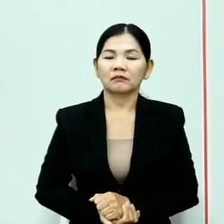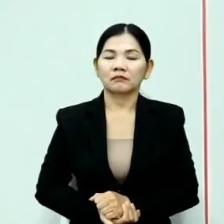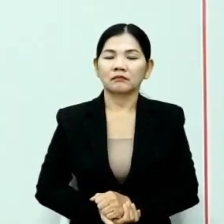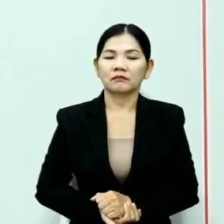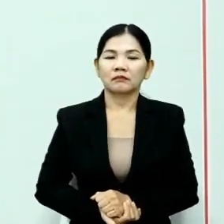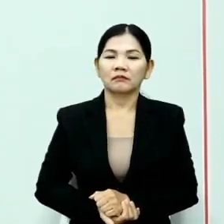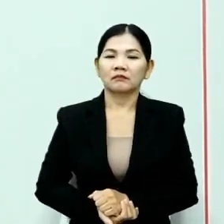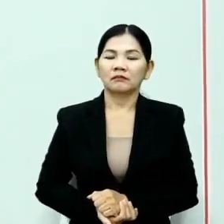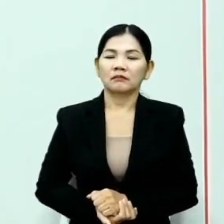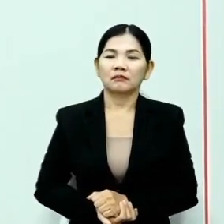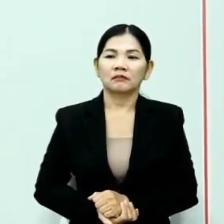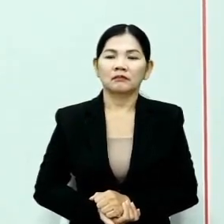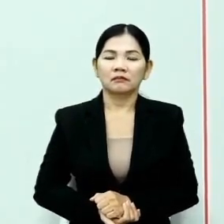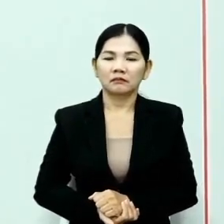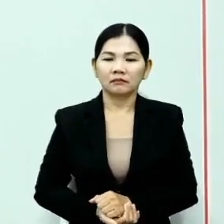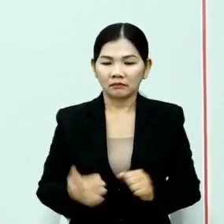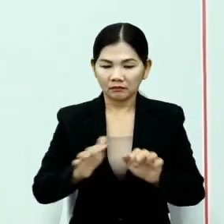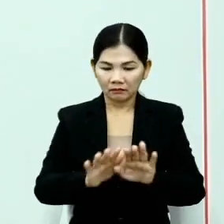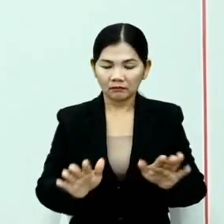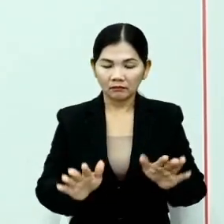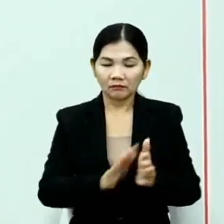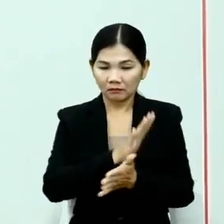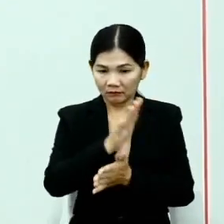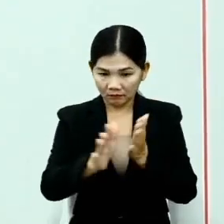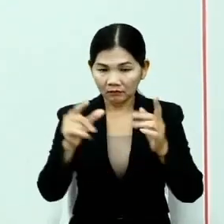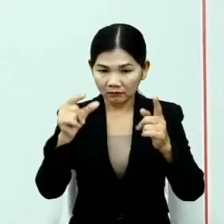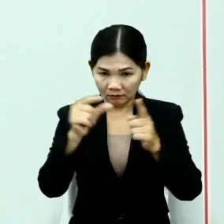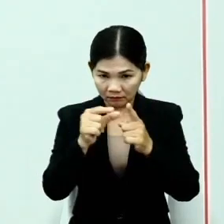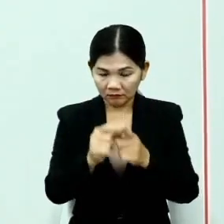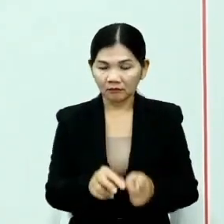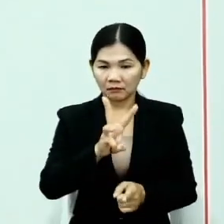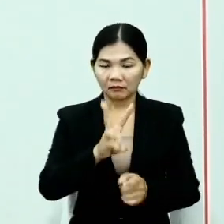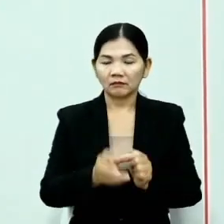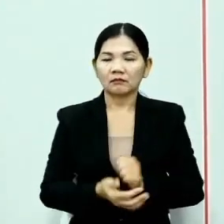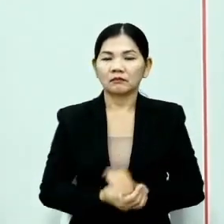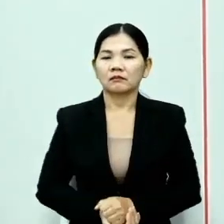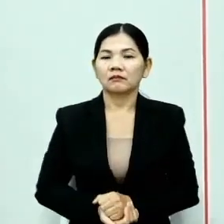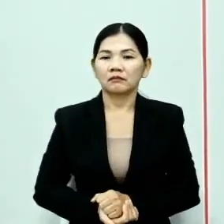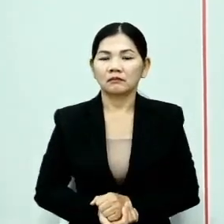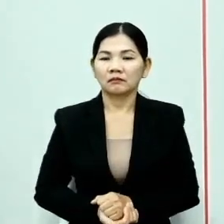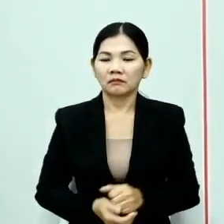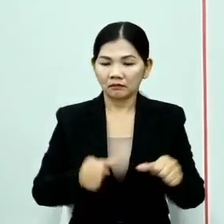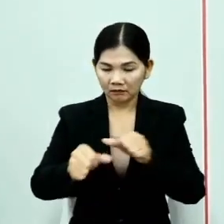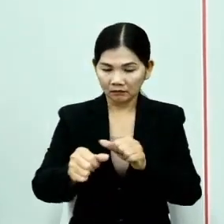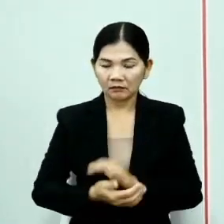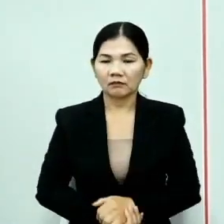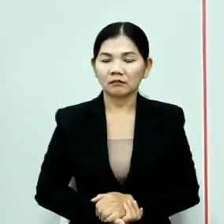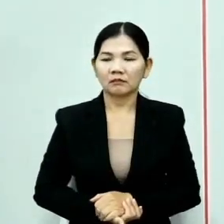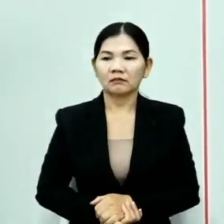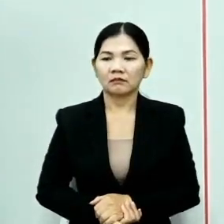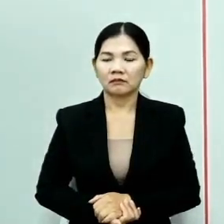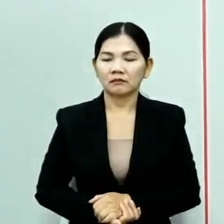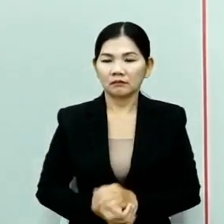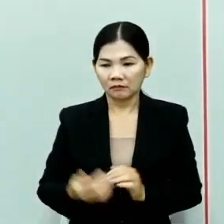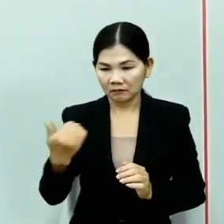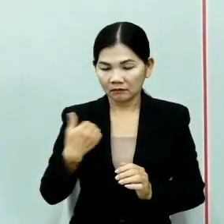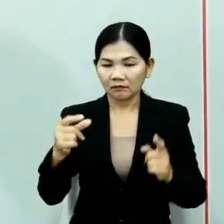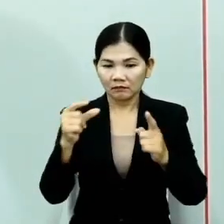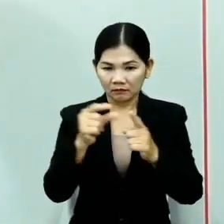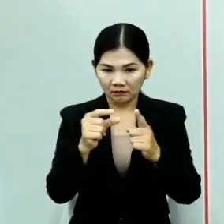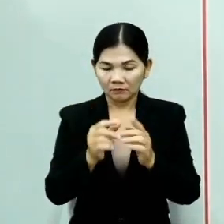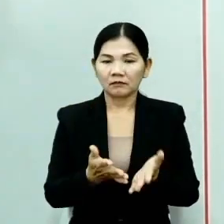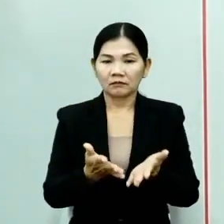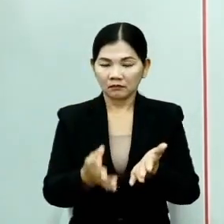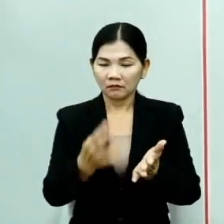ចាអកូនកូនកូនហើយលោកកូនកូនត្រៀមខ្លួនអានពាក្យទី3ដល់ខ្លួនឯងបន្ទាប់ពីពាក្យថៅកែតើអ្នកគ្រូនឹងមានពាក្យអ្វីកូនត្រៀម